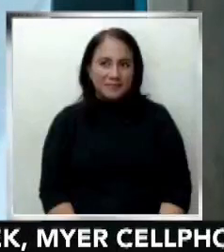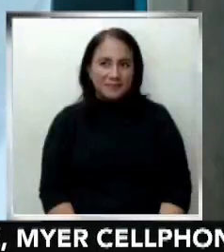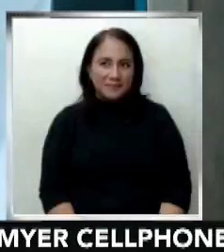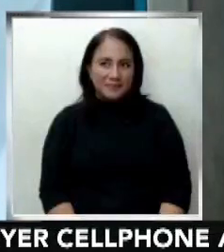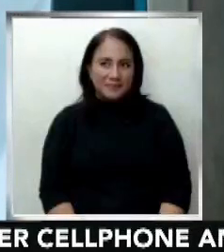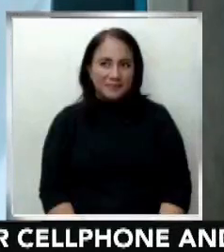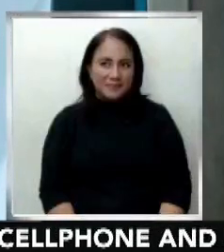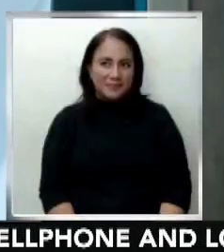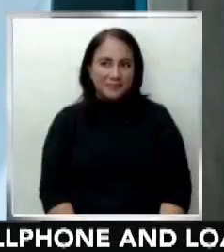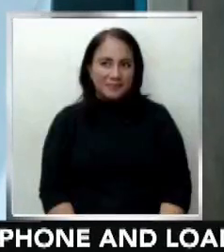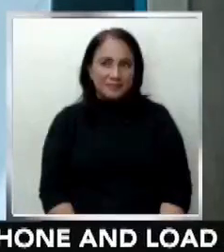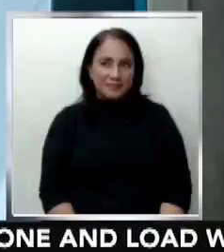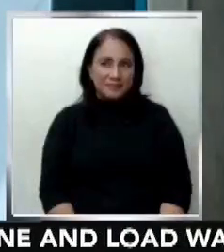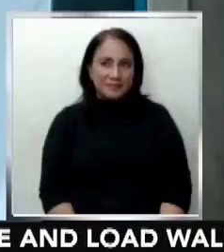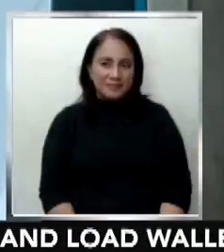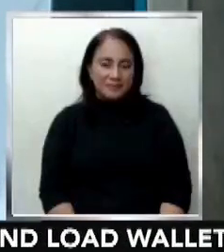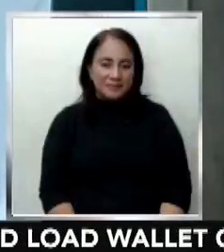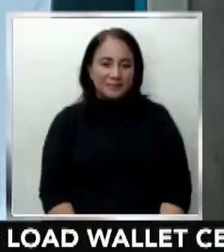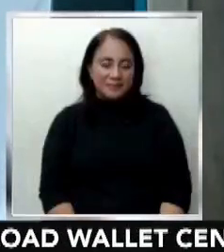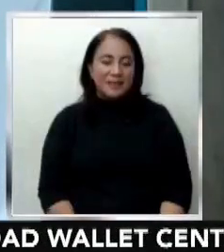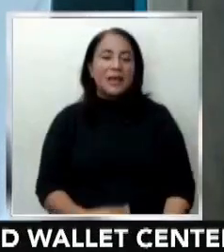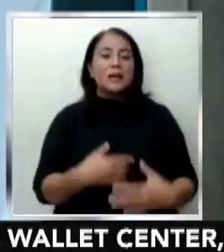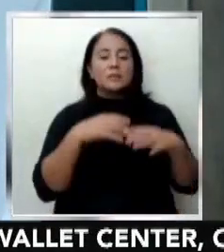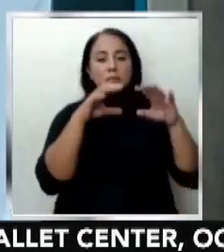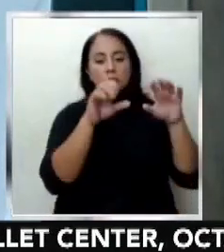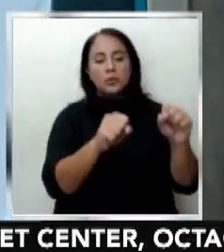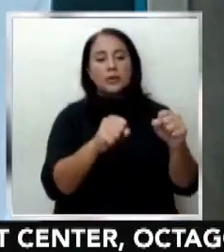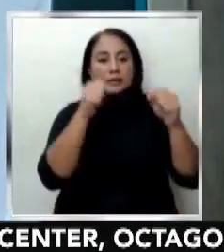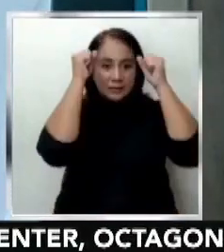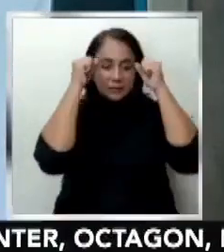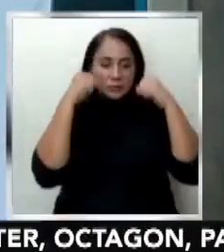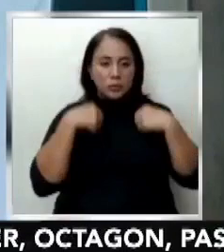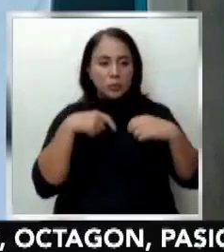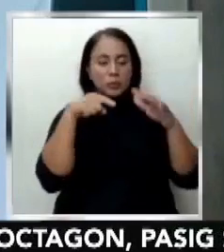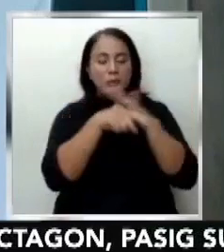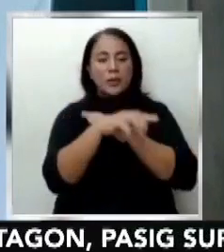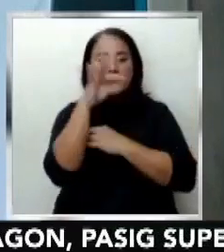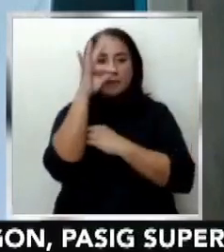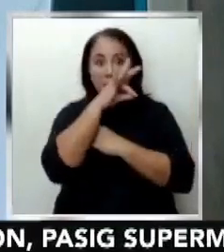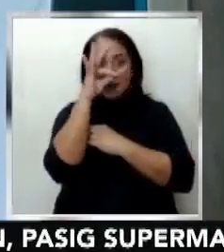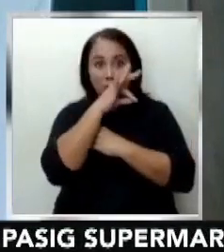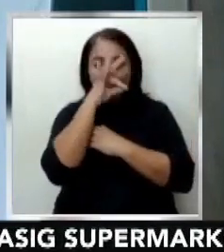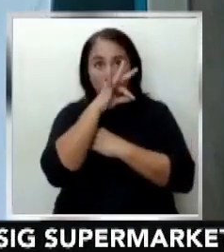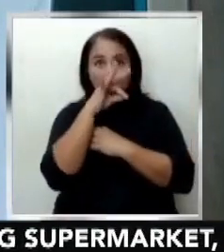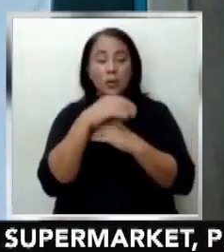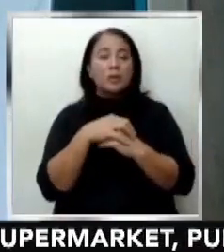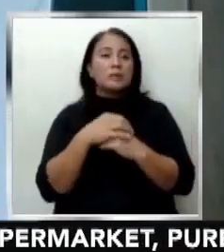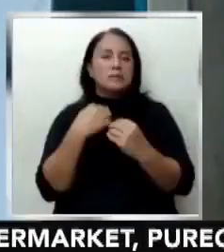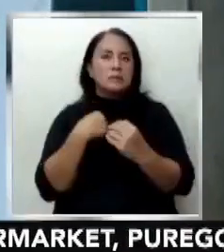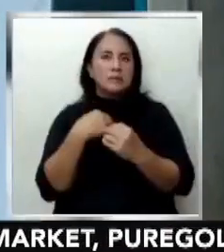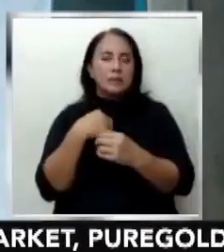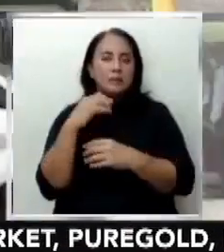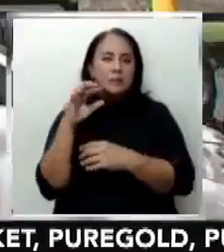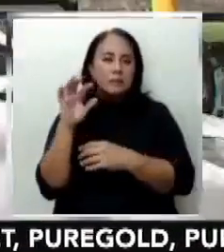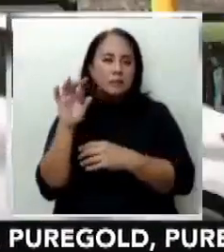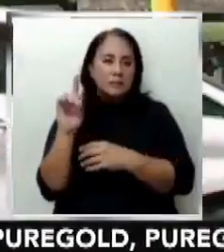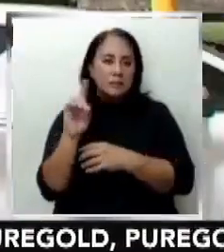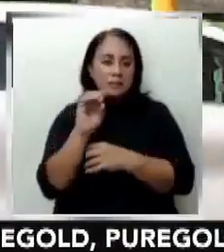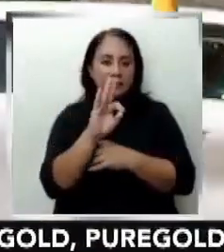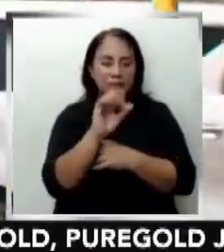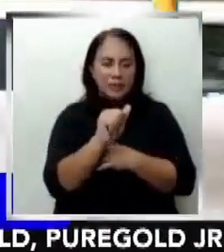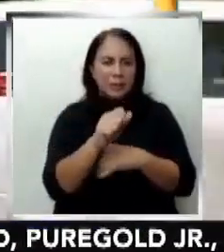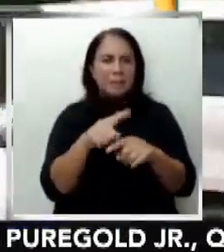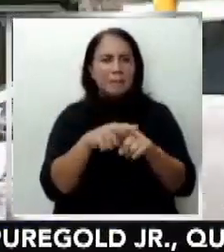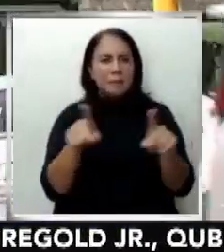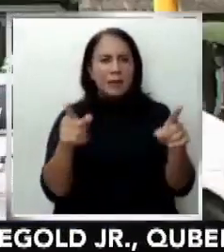Arestado na ng pulisya sa Saudi Arabia ang suspect sa pagpatay sa isang Pilipina roon, ayon sa Foreign Affairs Department. Pero hindi